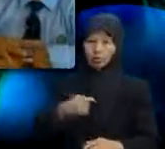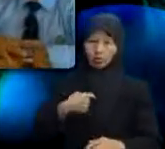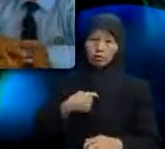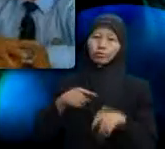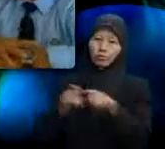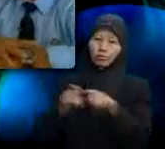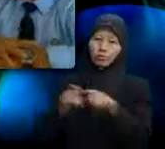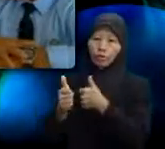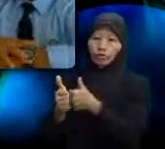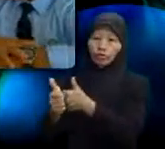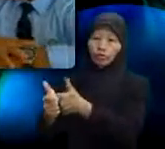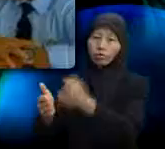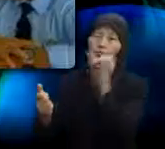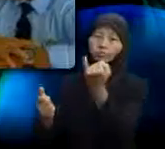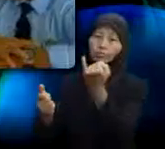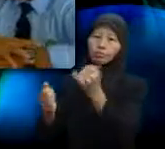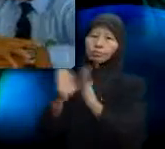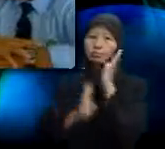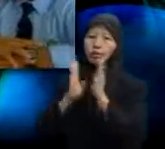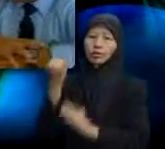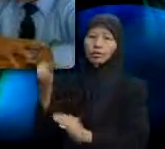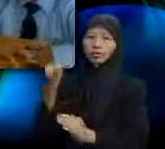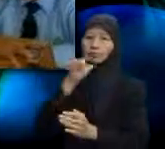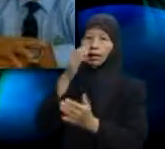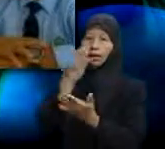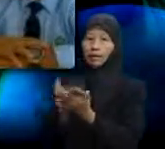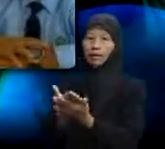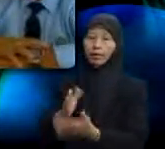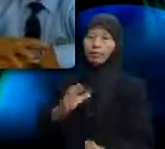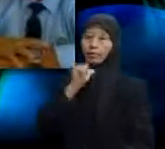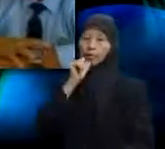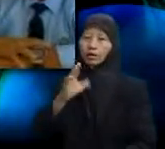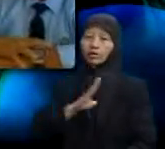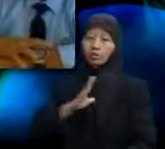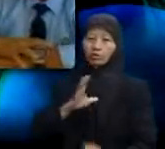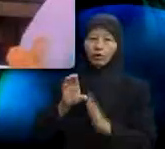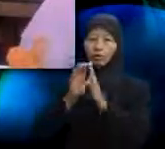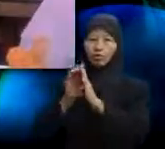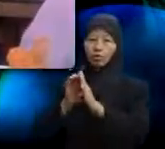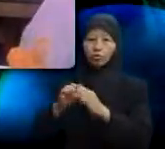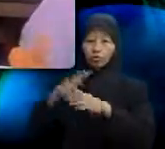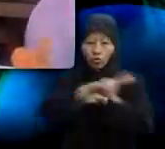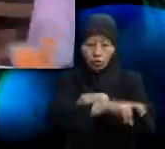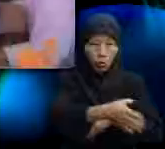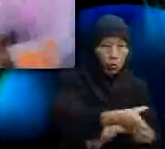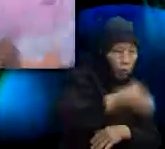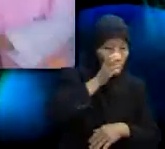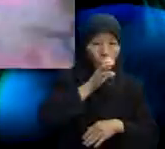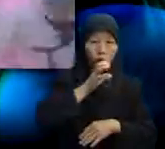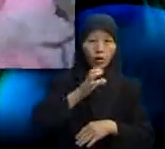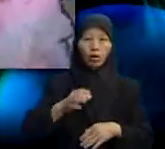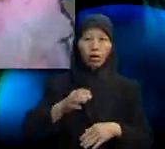lambat lawan kita juga akan terikut-ikut dengan perangai mereka yang tidak sopan, seperti mencuri minuman